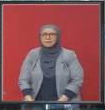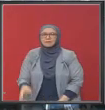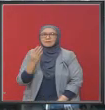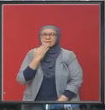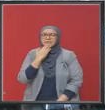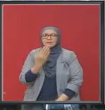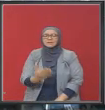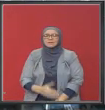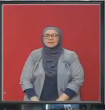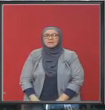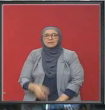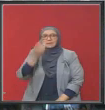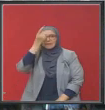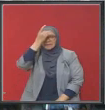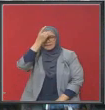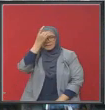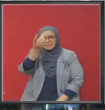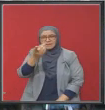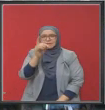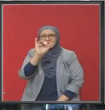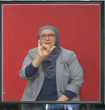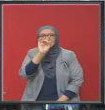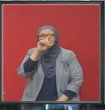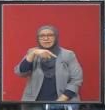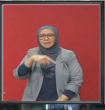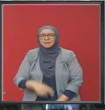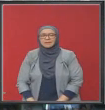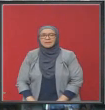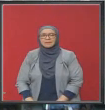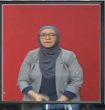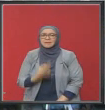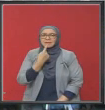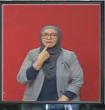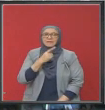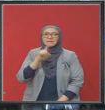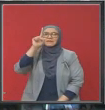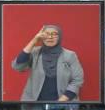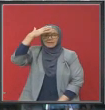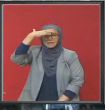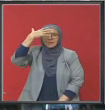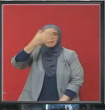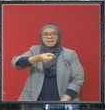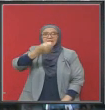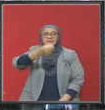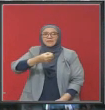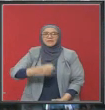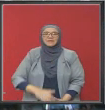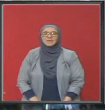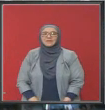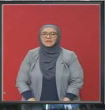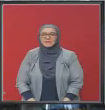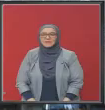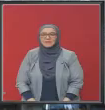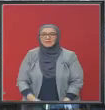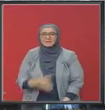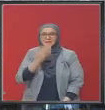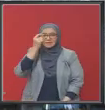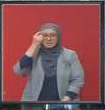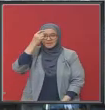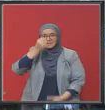Hai terima kasih ada tuh yang di betul Bismillahirohmanirohim Assalamualaikum warahmatullahi wabarakatuh